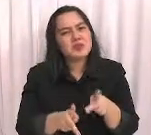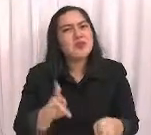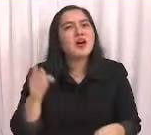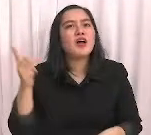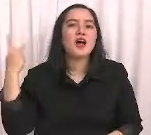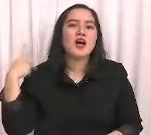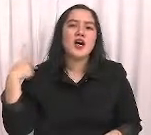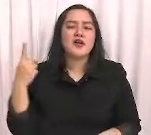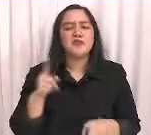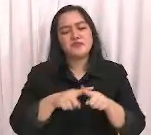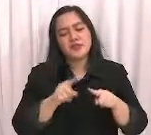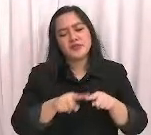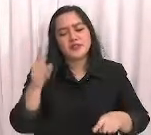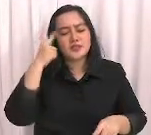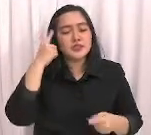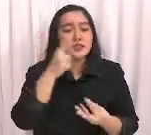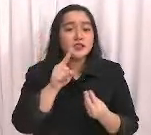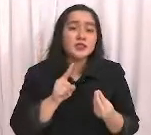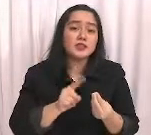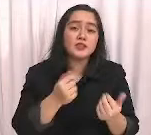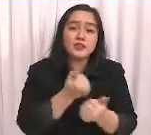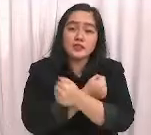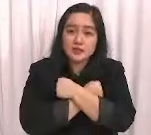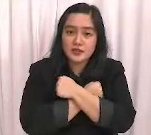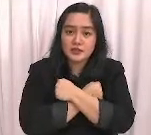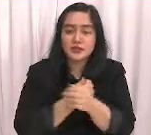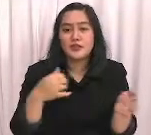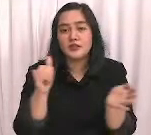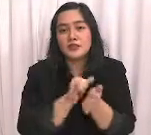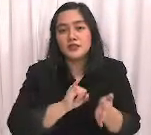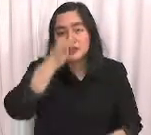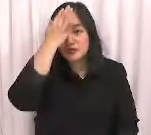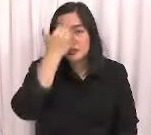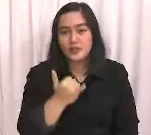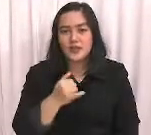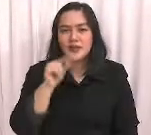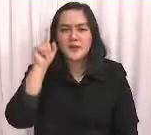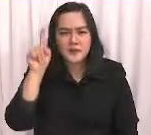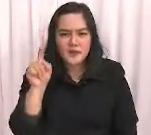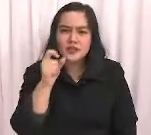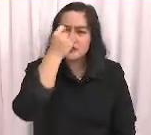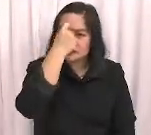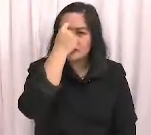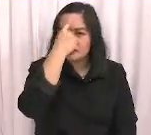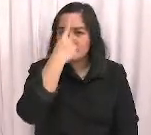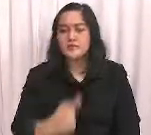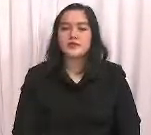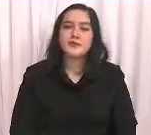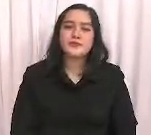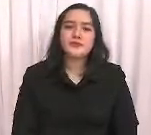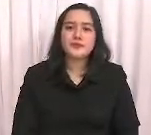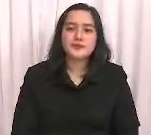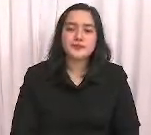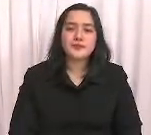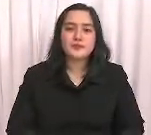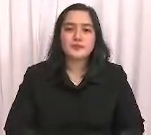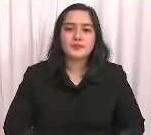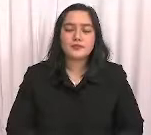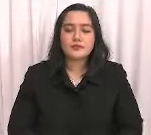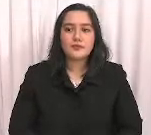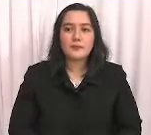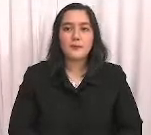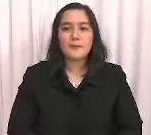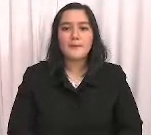You know? Kaya kinakailang maunawaan po ng mabuti yan. But, eto po ang napakaganda rito. Tingnan nyo mabuti,